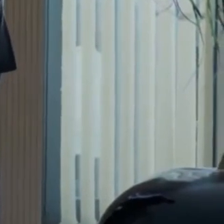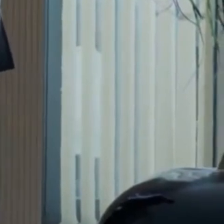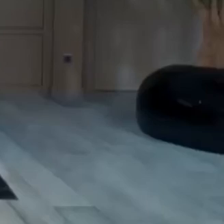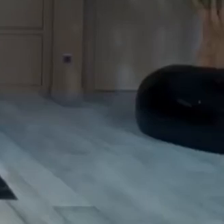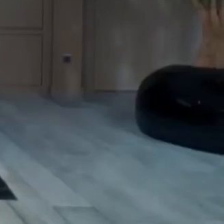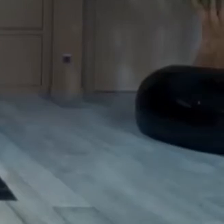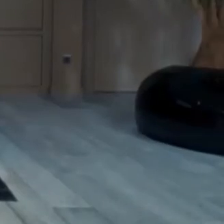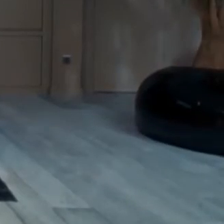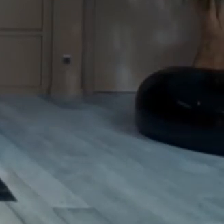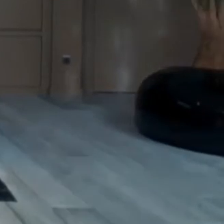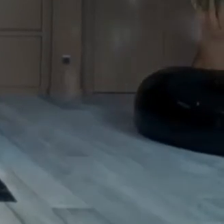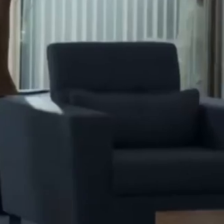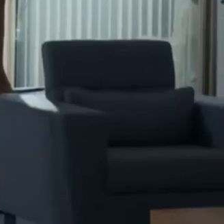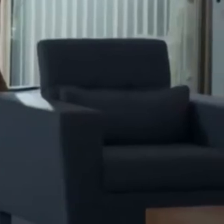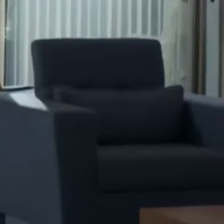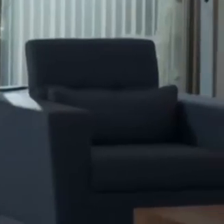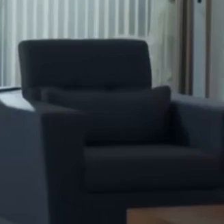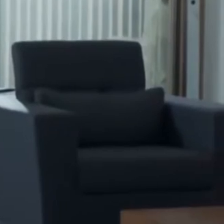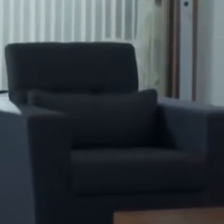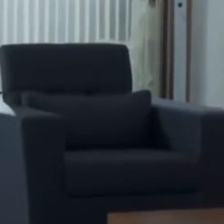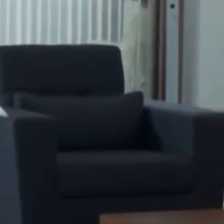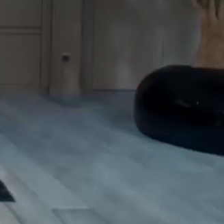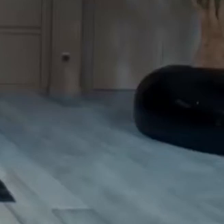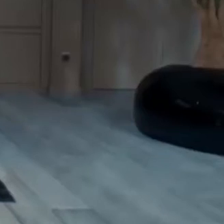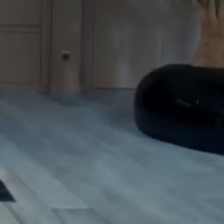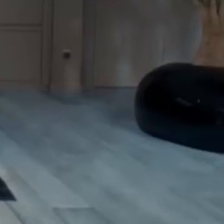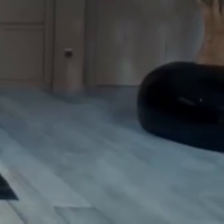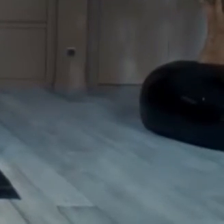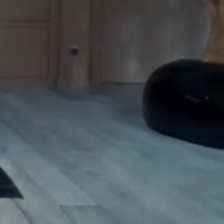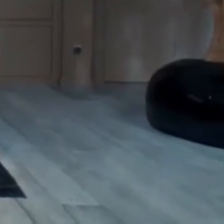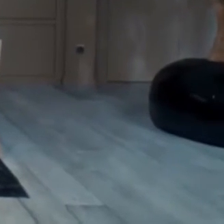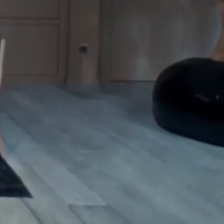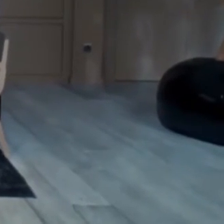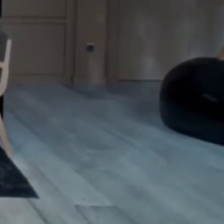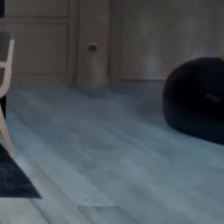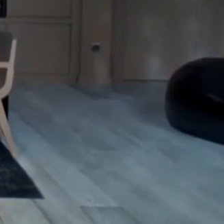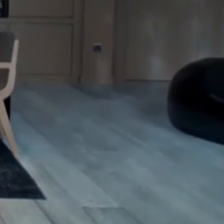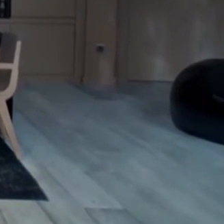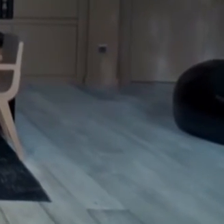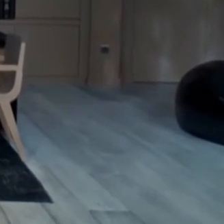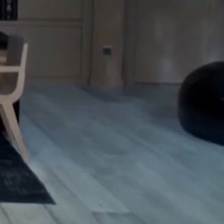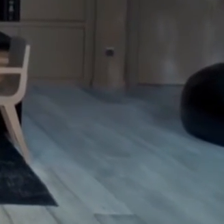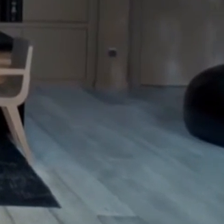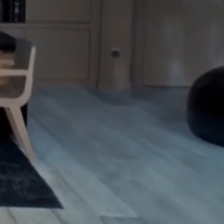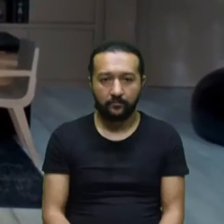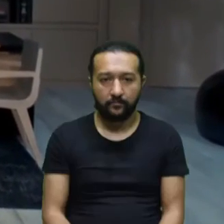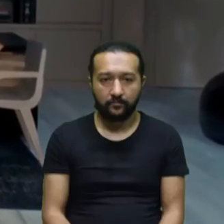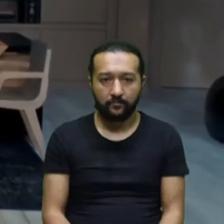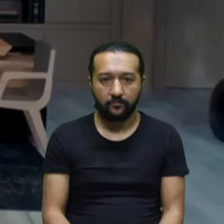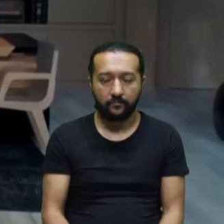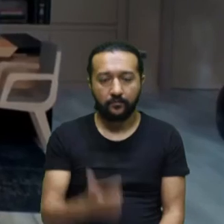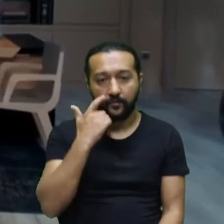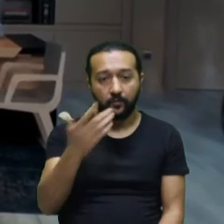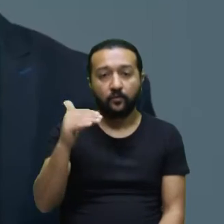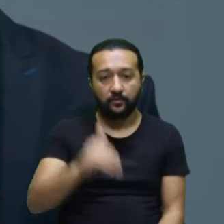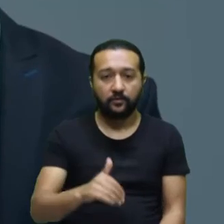Fehmi gülümseyerek ayağa kalktı. Hakkı çıktı. John masaya yaklaşıyor. Fehmi masanın önünde karşıladı.